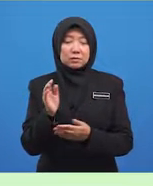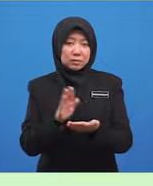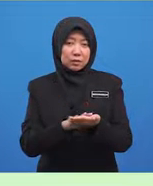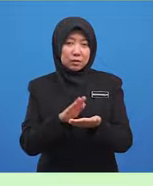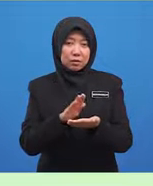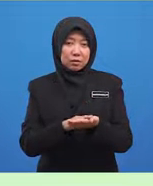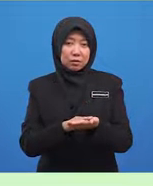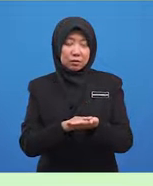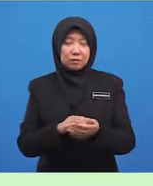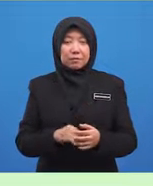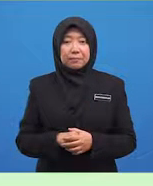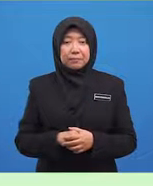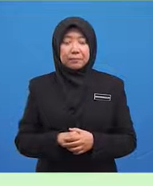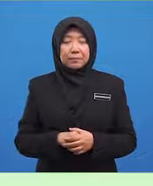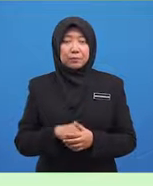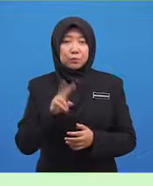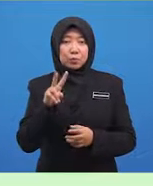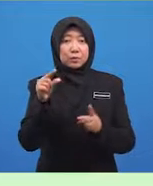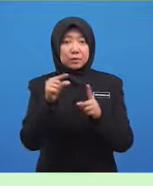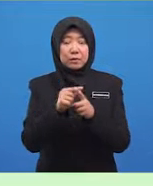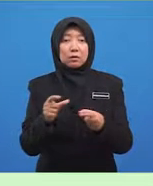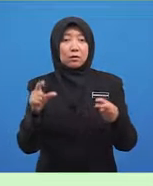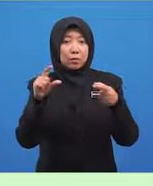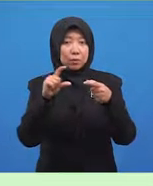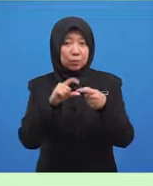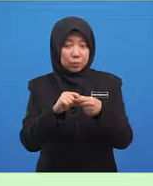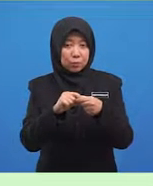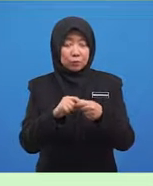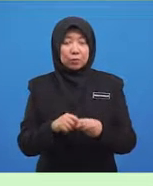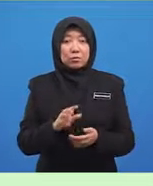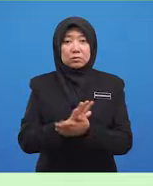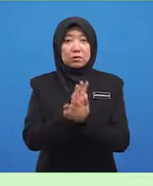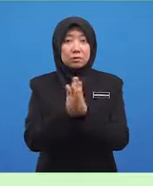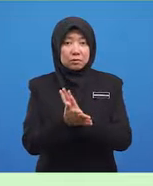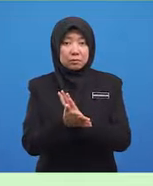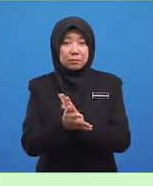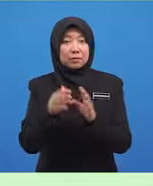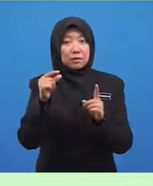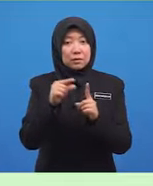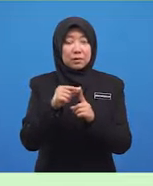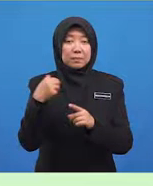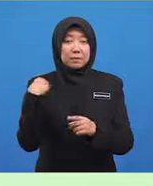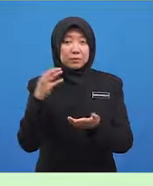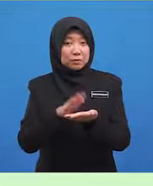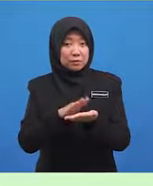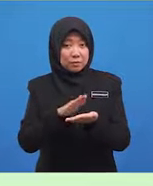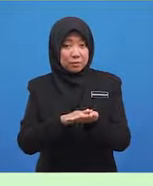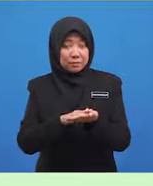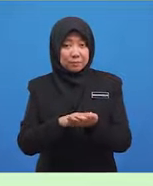sekolah. Apabila dua perkataan ini digabungkan, ia menjadi perkataan baju